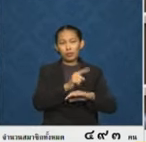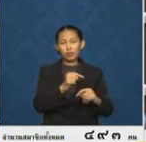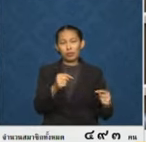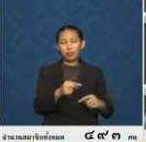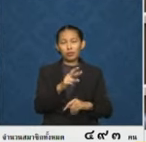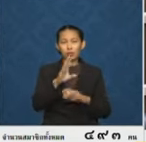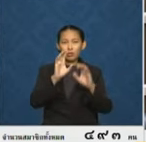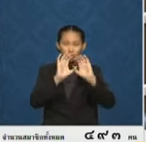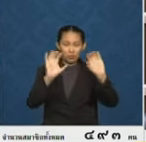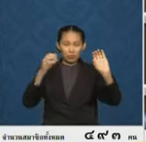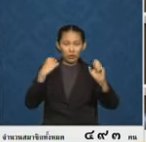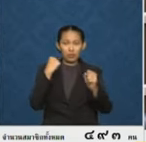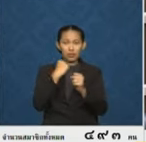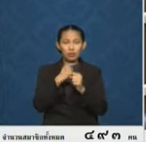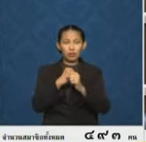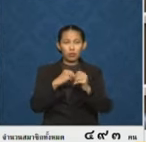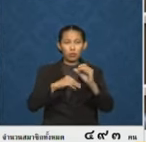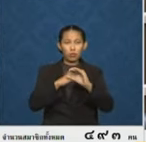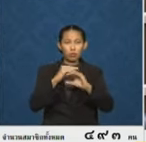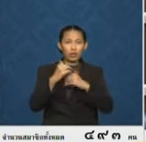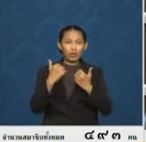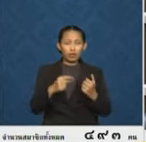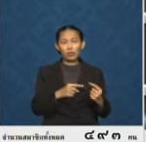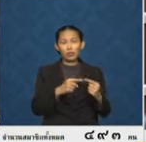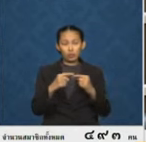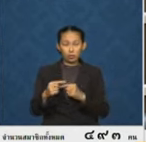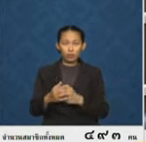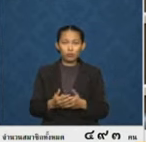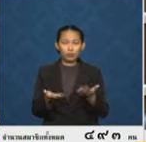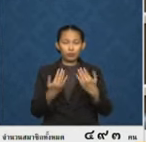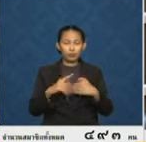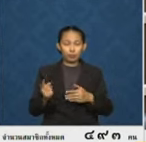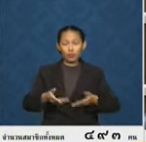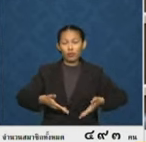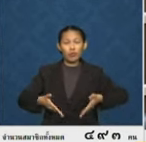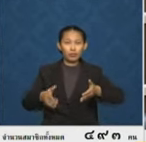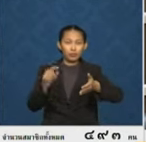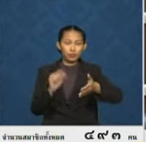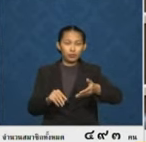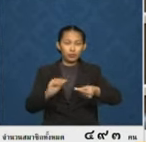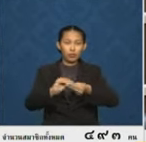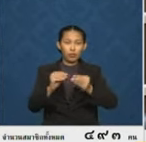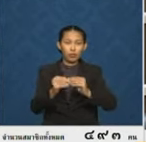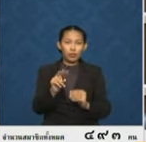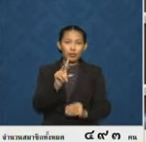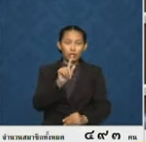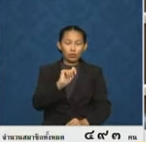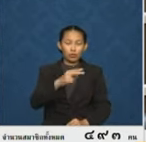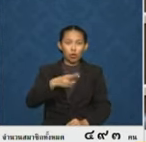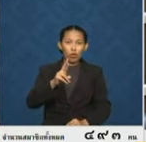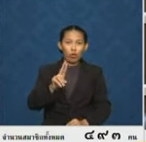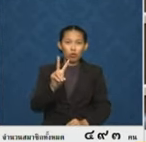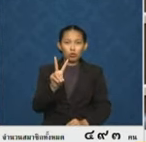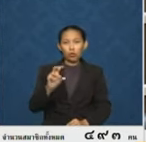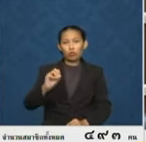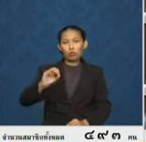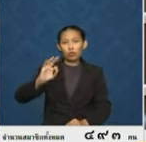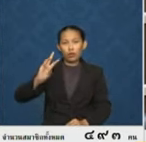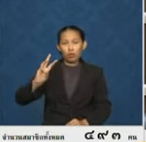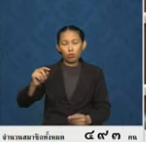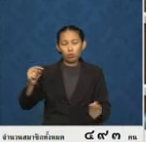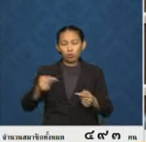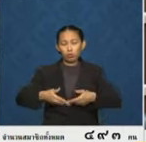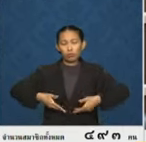รัฐบาลช่วยดำเนินโครงการนี้ต่อให้ด้วยครับและยังมีอีก 1เส้นทางครับถนนหมายเลขล 2096จากบ้าน